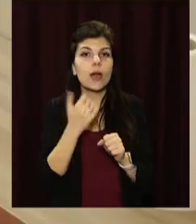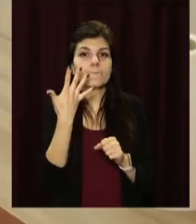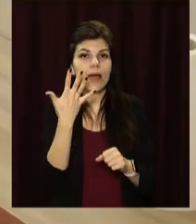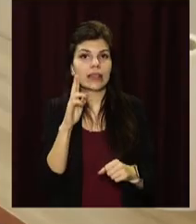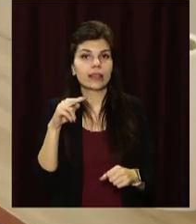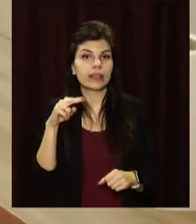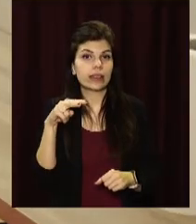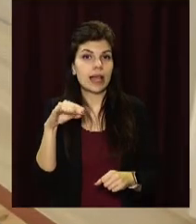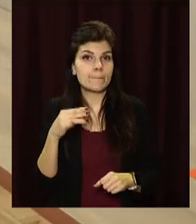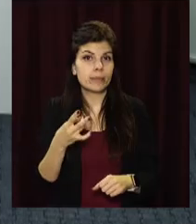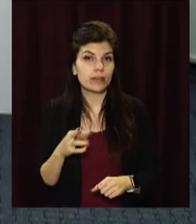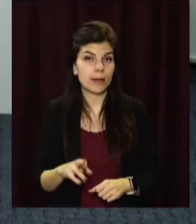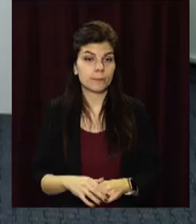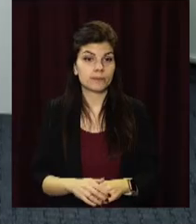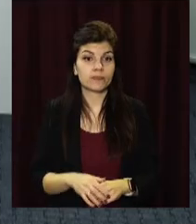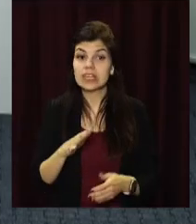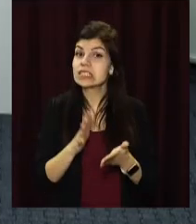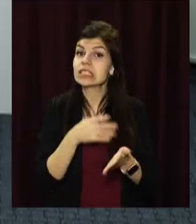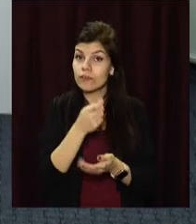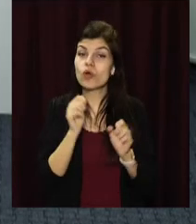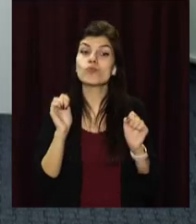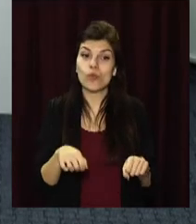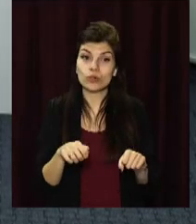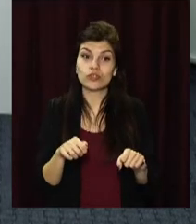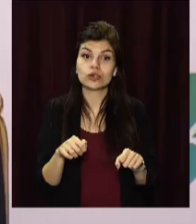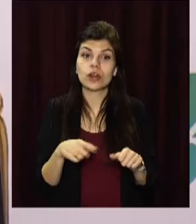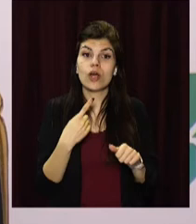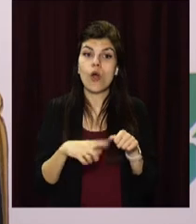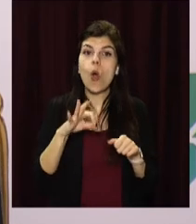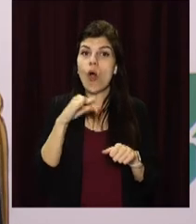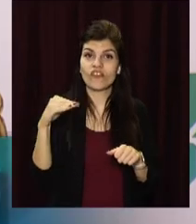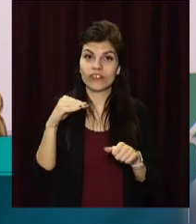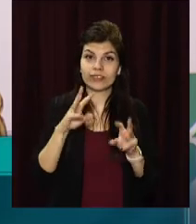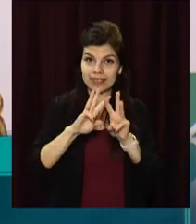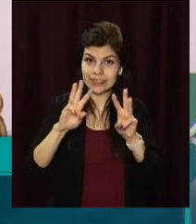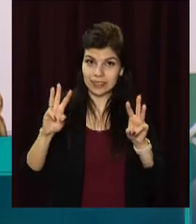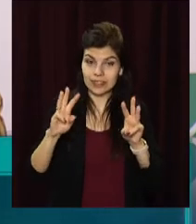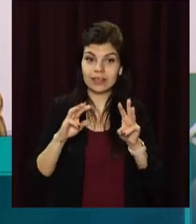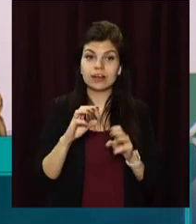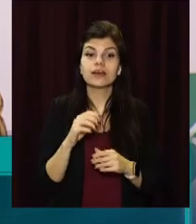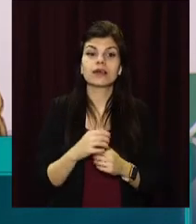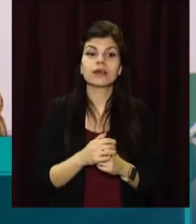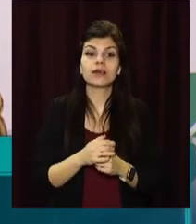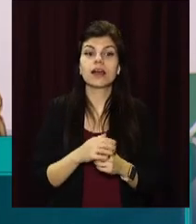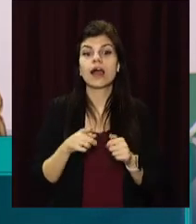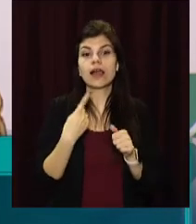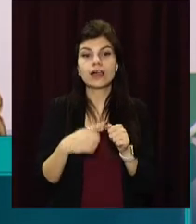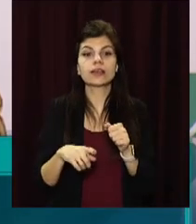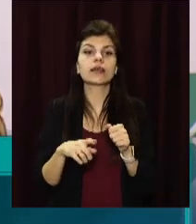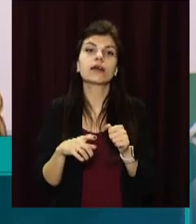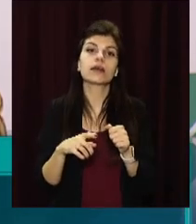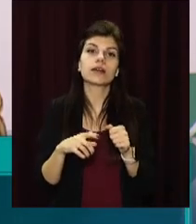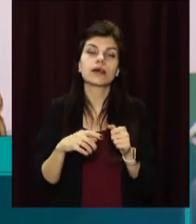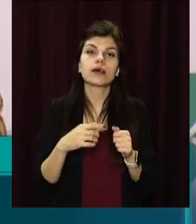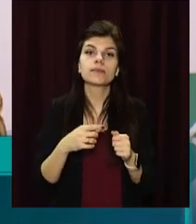липня. Заявку можна подати або на офіційному сайті scholarship.ua, або на